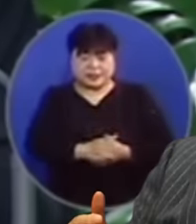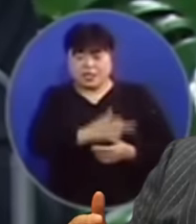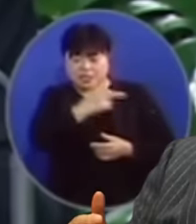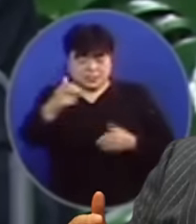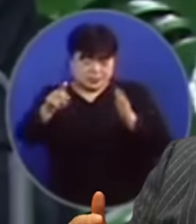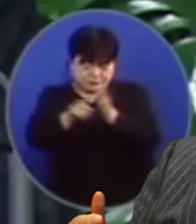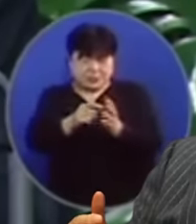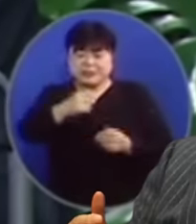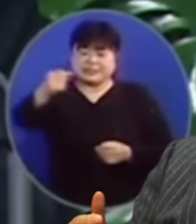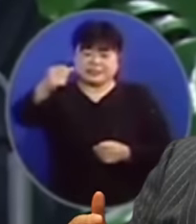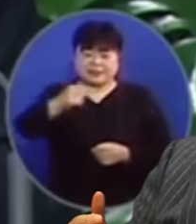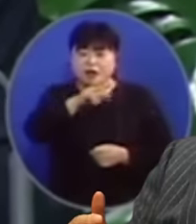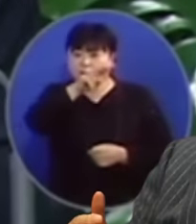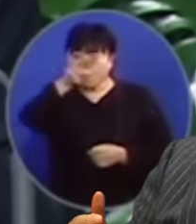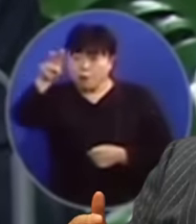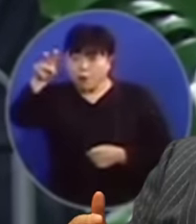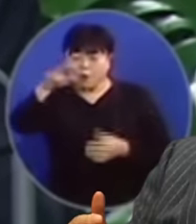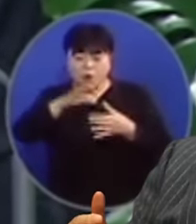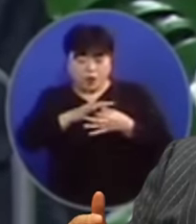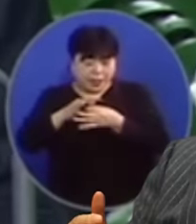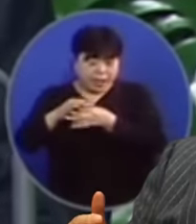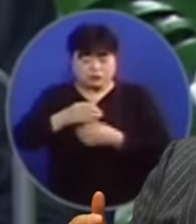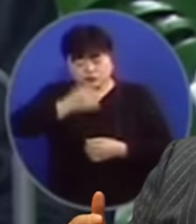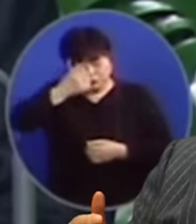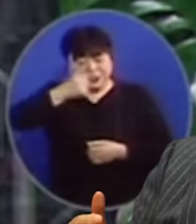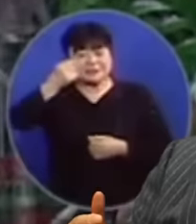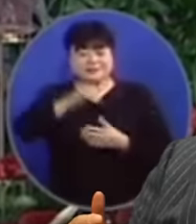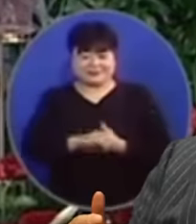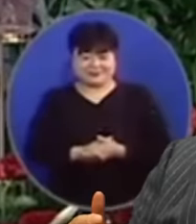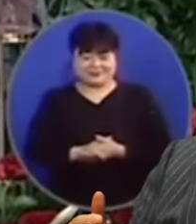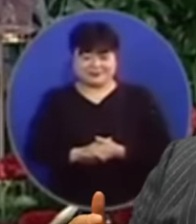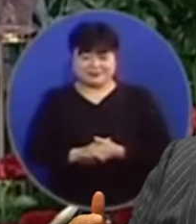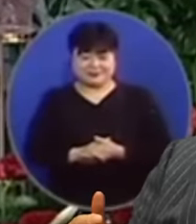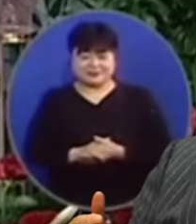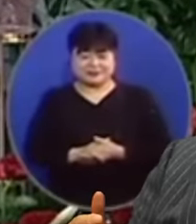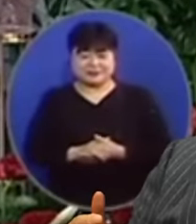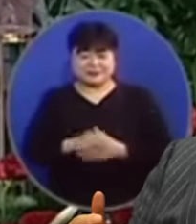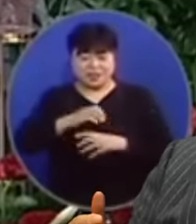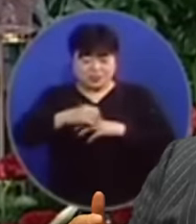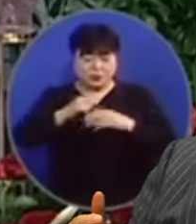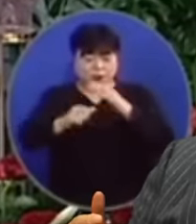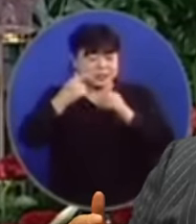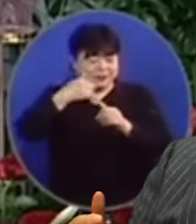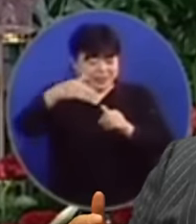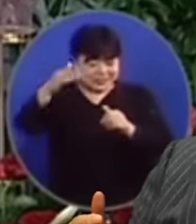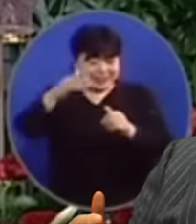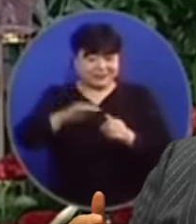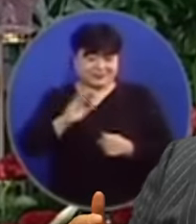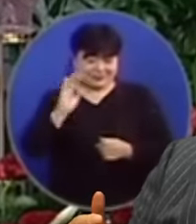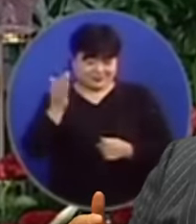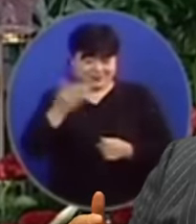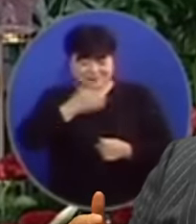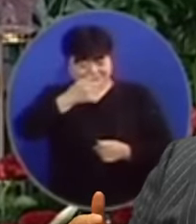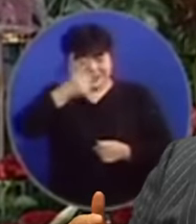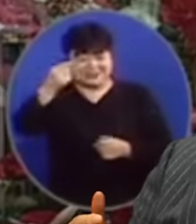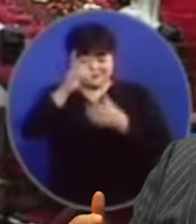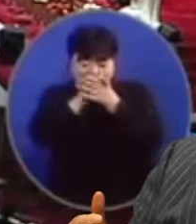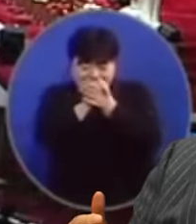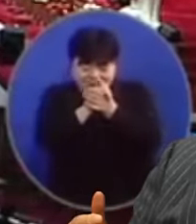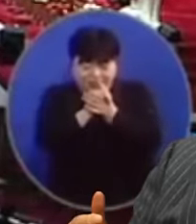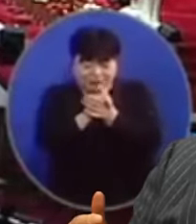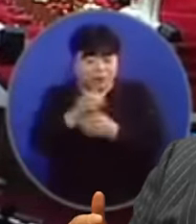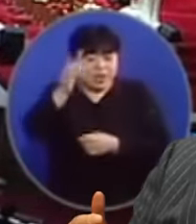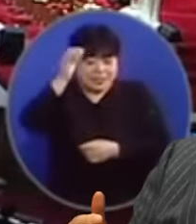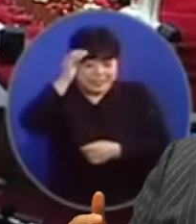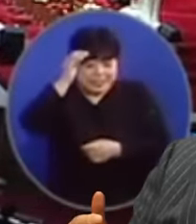큰 믿음을 가져라, 끊임없이 꿈을 가졌습니다. 그래서 선교사가 될 꿈을 갖고 기도를 하고